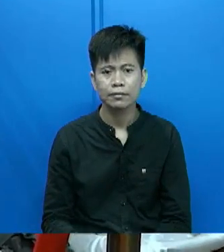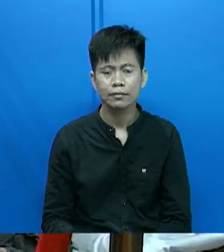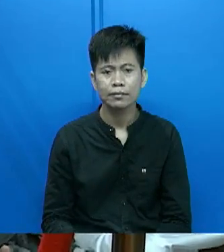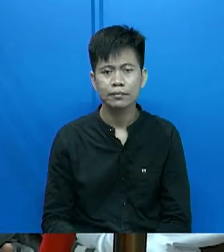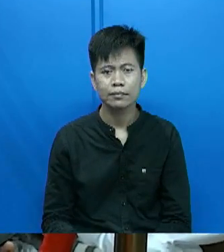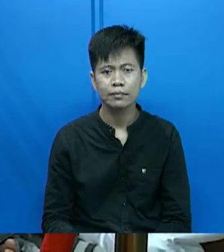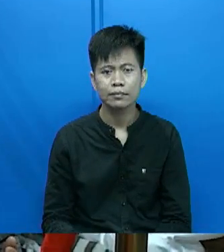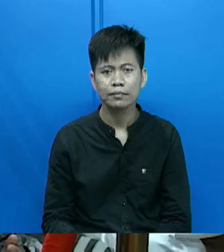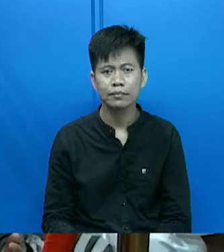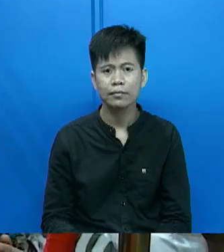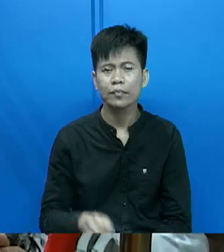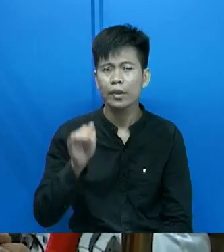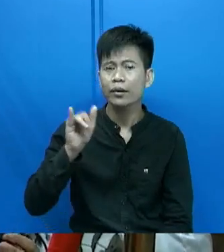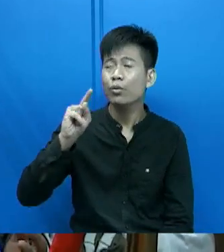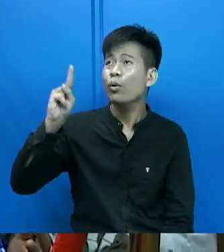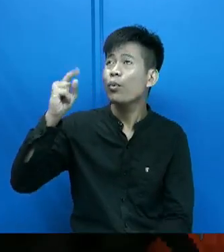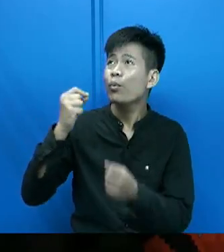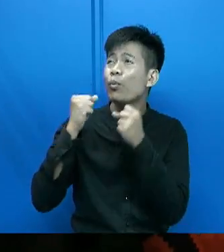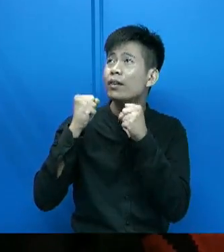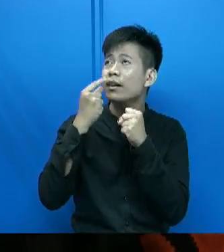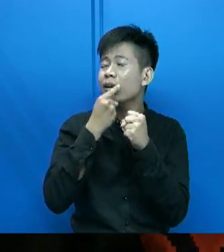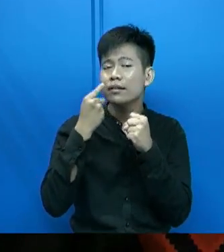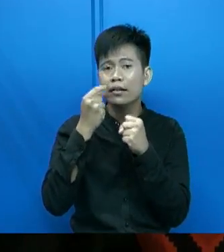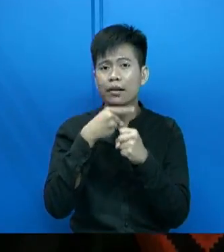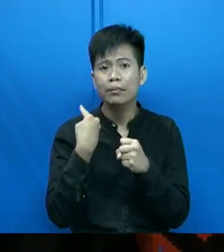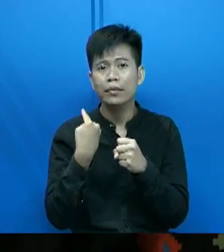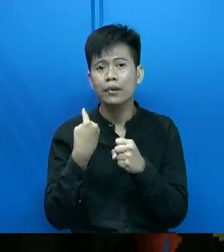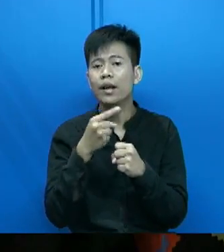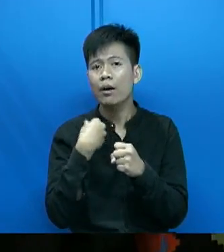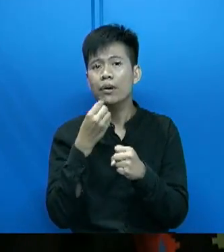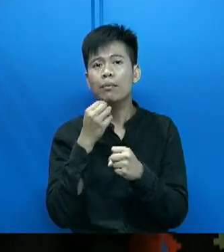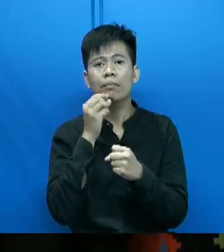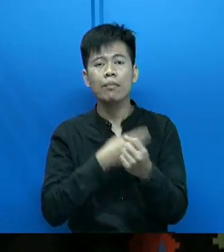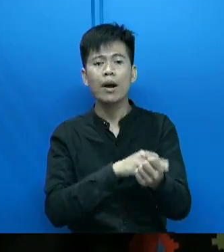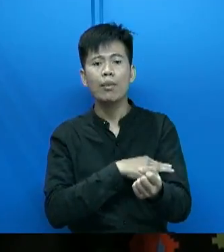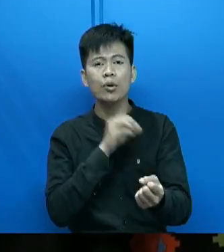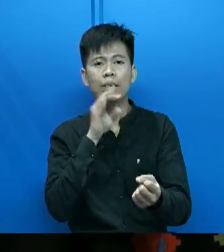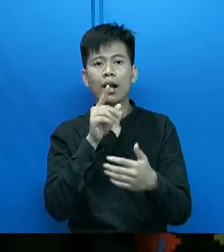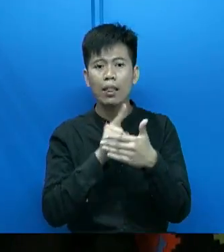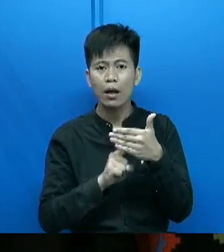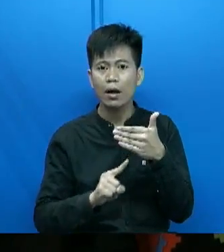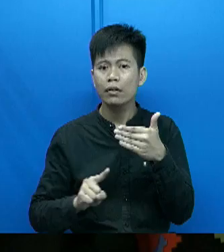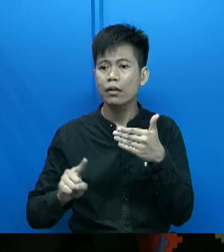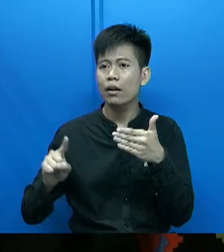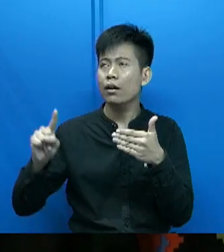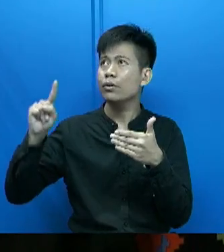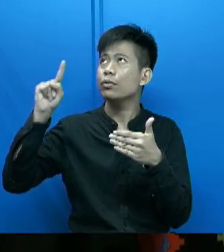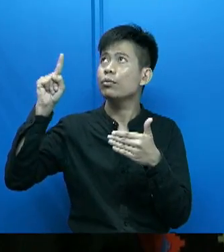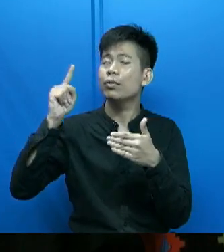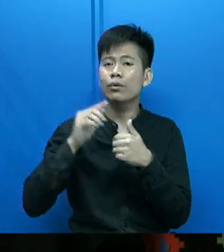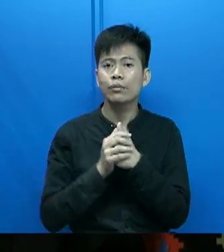rasulullah. Ya Allah, kuatkan lisan kami agar kami mampu mengucapkan kalimat la ilaha